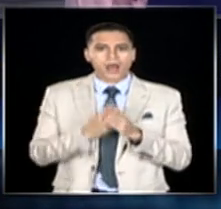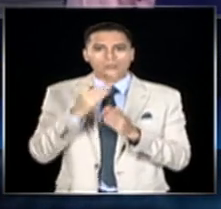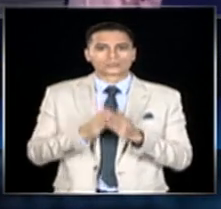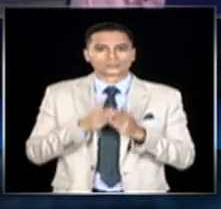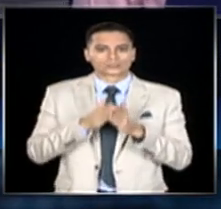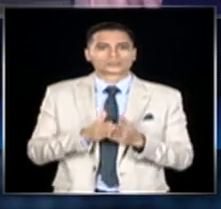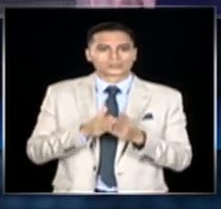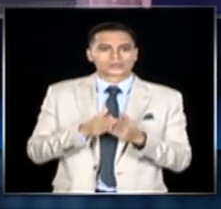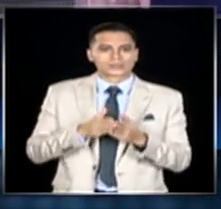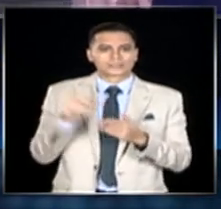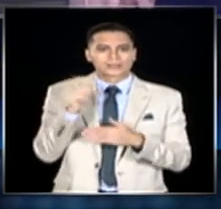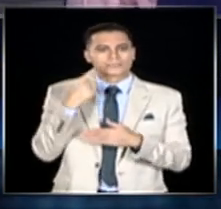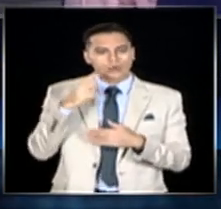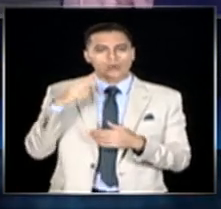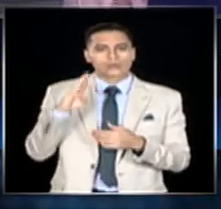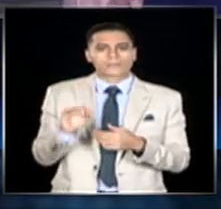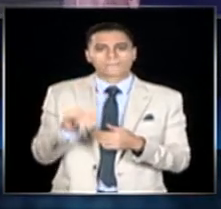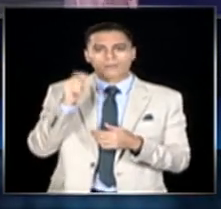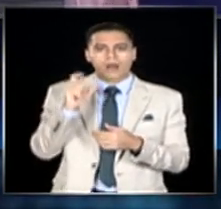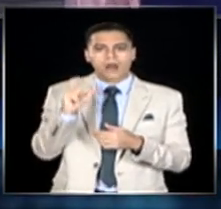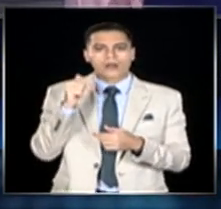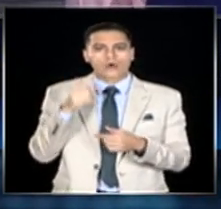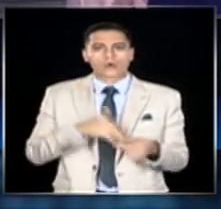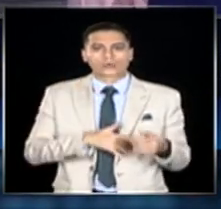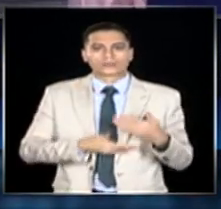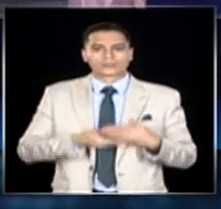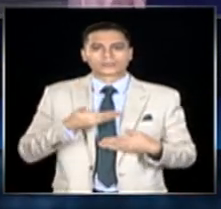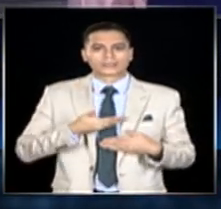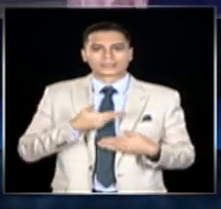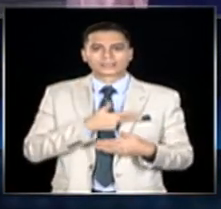عثمان بن عفان. صح. ما هو اسم الغدة التي توجد فوق الكلية؟